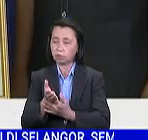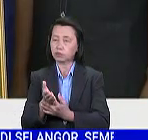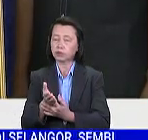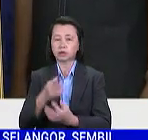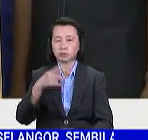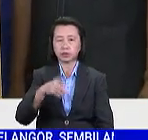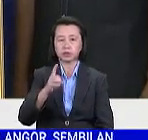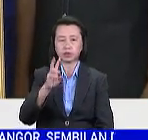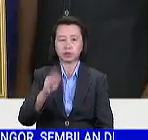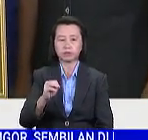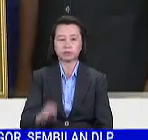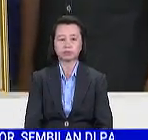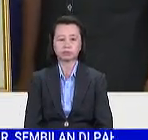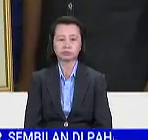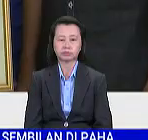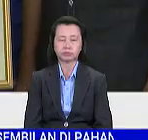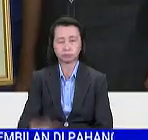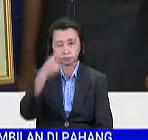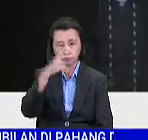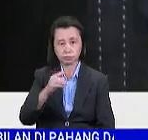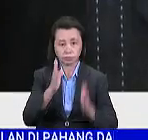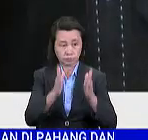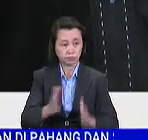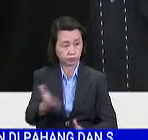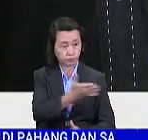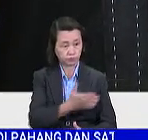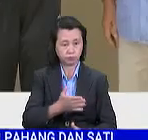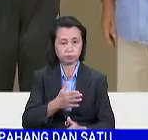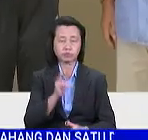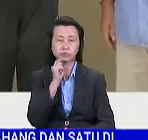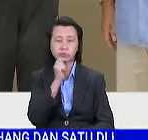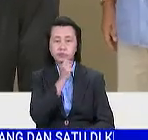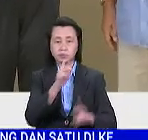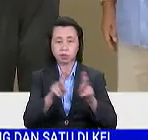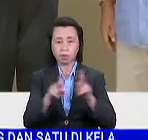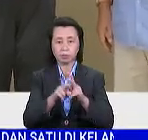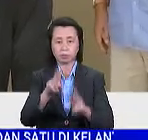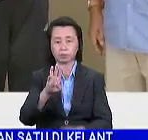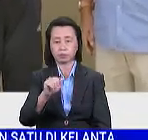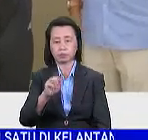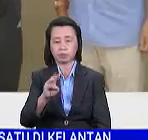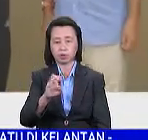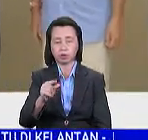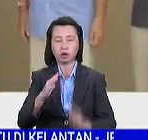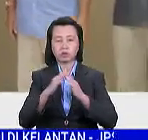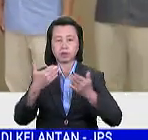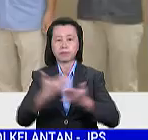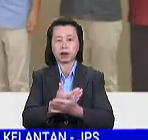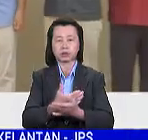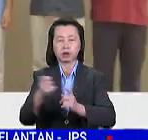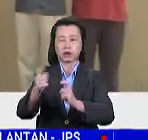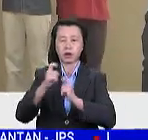a-pdf PDM sementara itu bagi penerima termasuk pasangan kembar di kampung bawah menyifatkan rumah baru tersebut